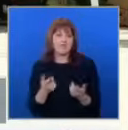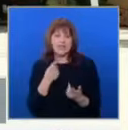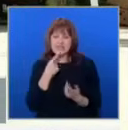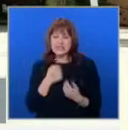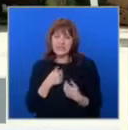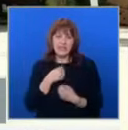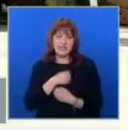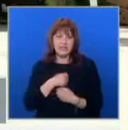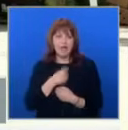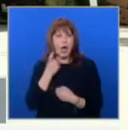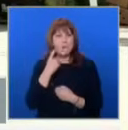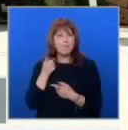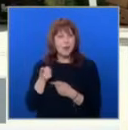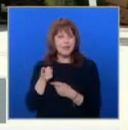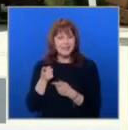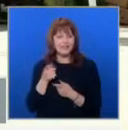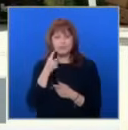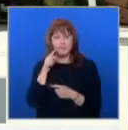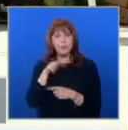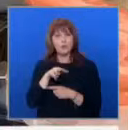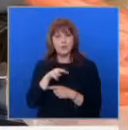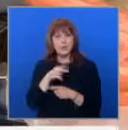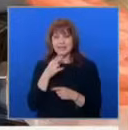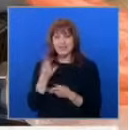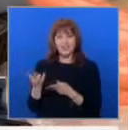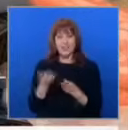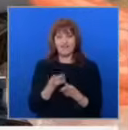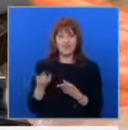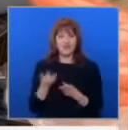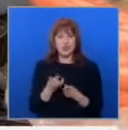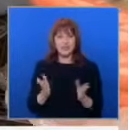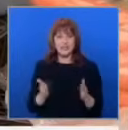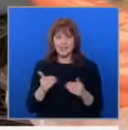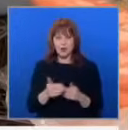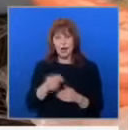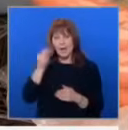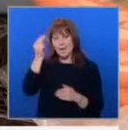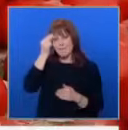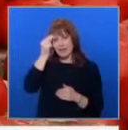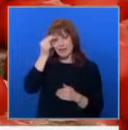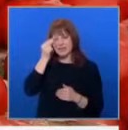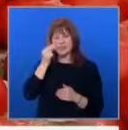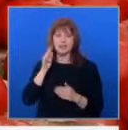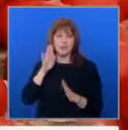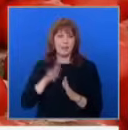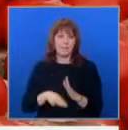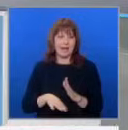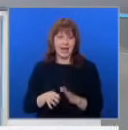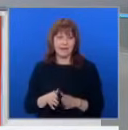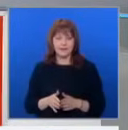трагедия. На борсата край Първенец прогнозираха, че заради вносната стока българските плодове и зеленчуци ще поевтинеят.